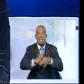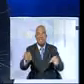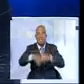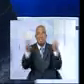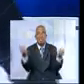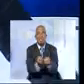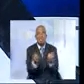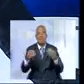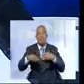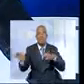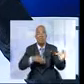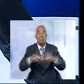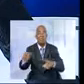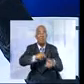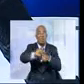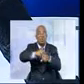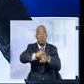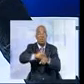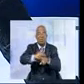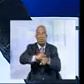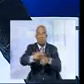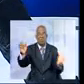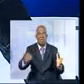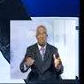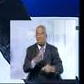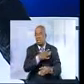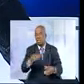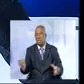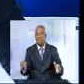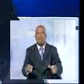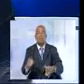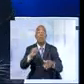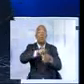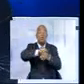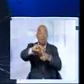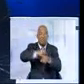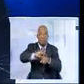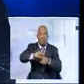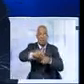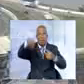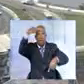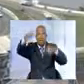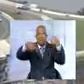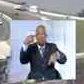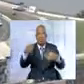sur les recours juridiques en cas de tracasserie et d'abus. Les détails avec RTI Boaké.